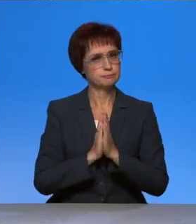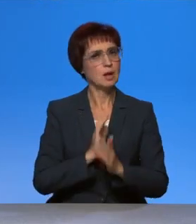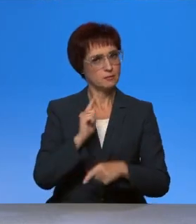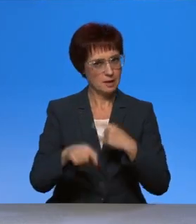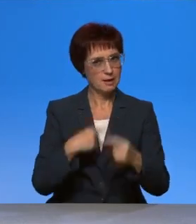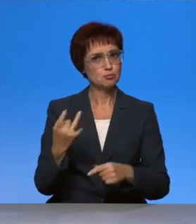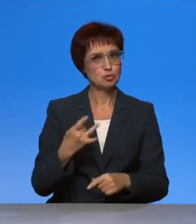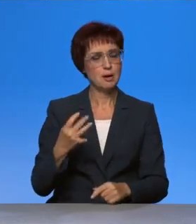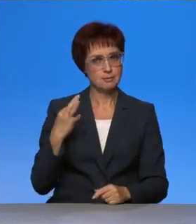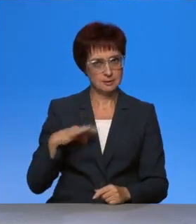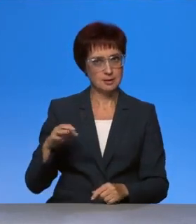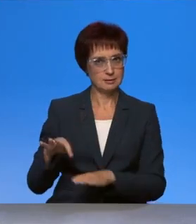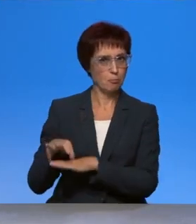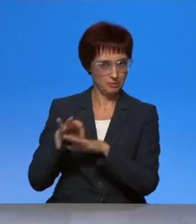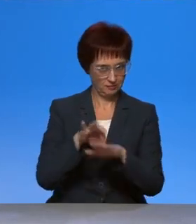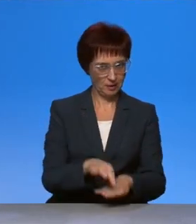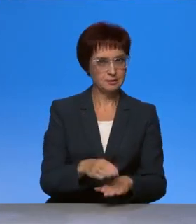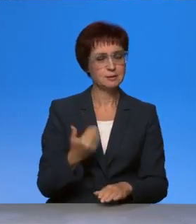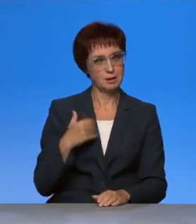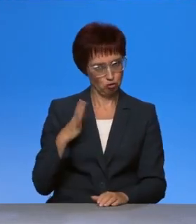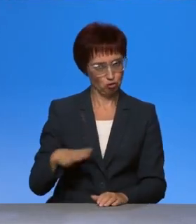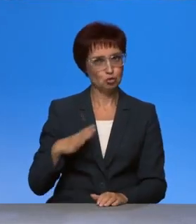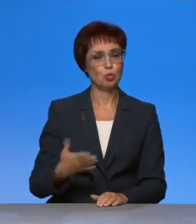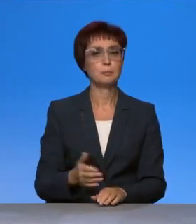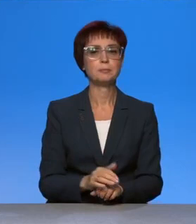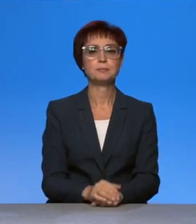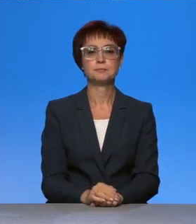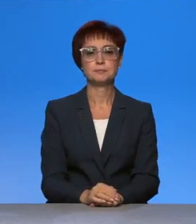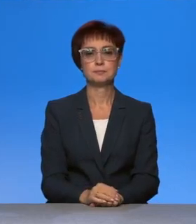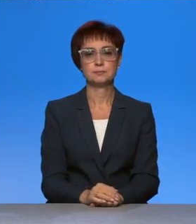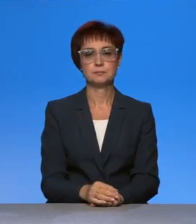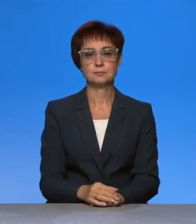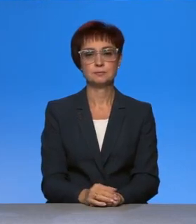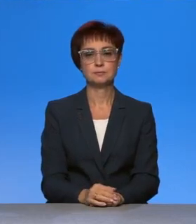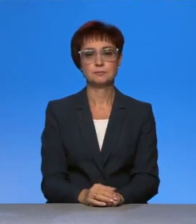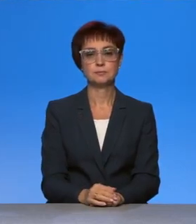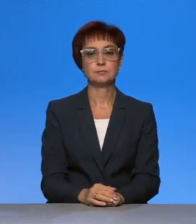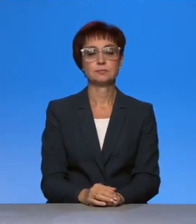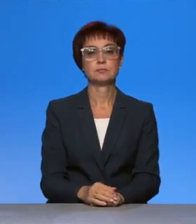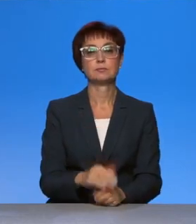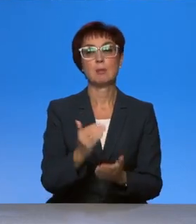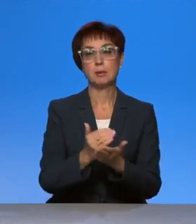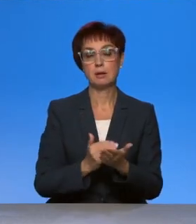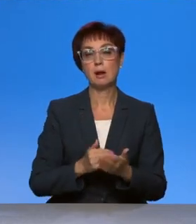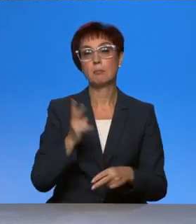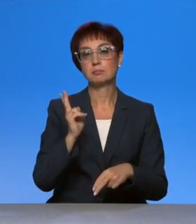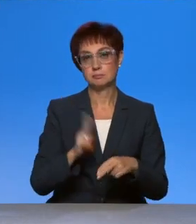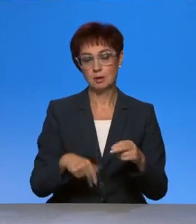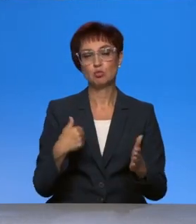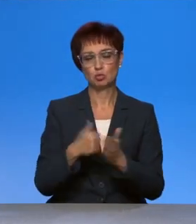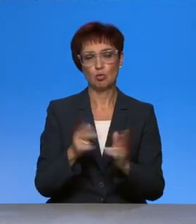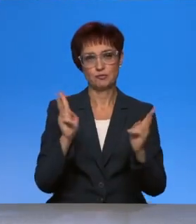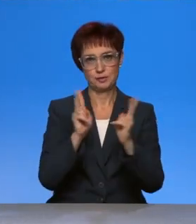директор фонда Миклуха-Маклай, исследователь и путешественник, был в нашей студии. Эту программу провели Ольга Арсланова. Дмитрий Лысков, до встречи.